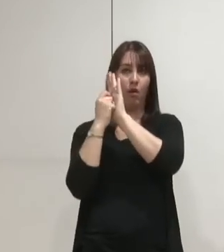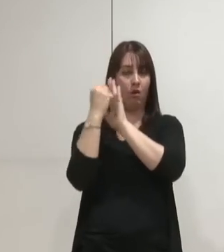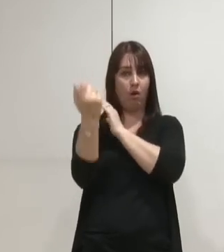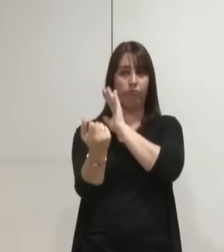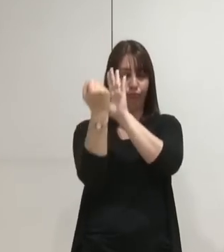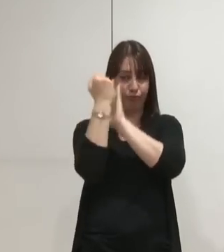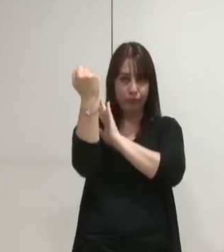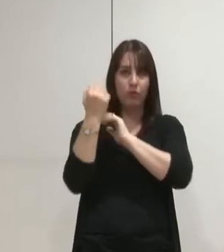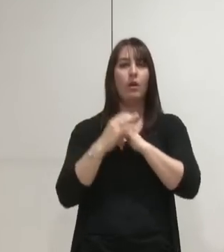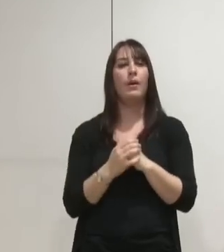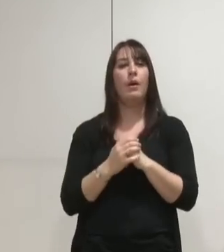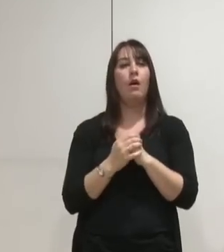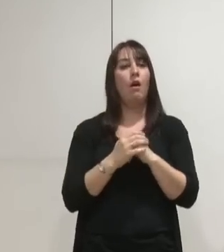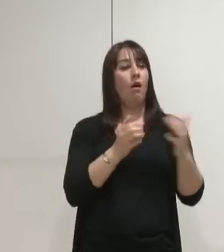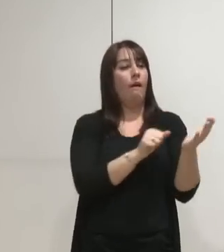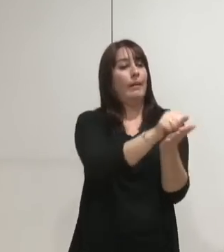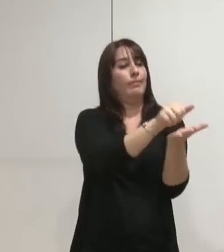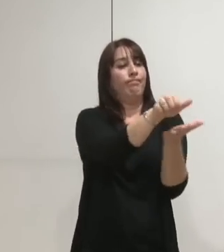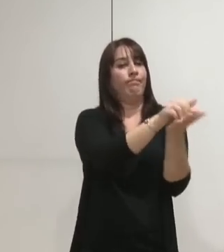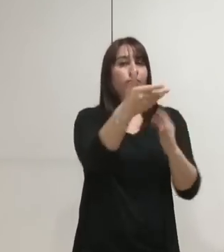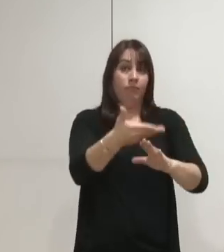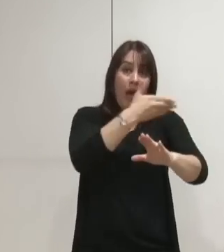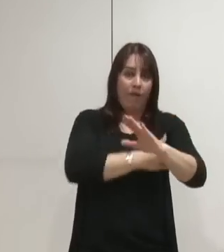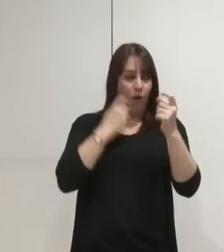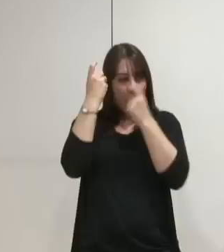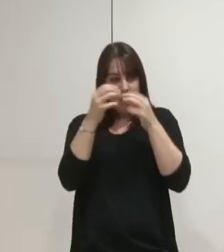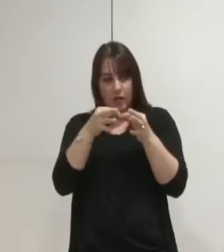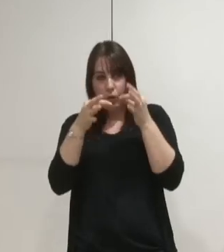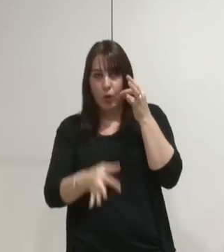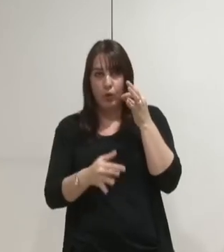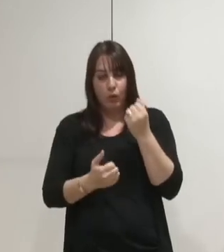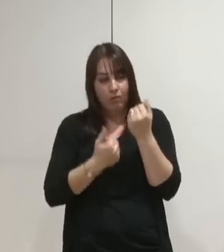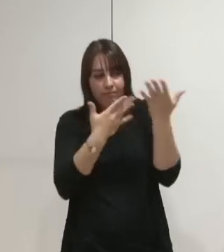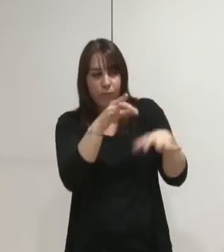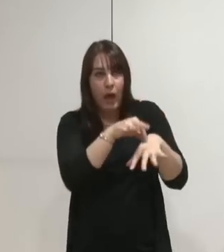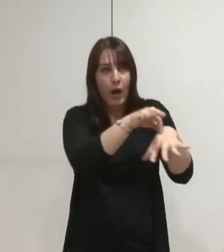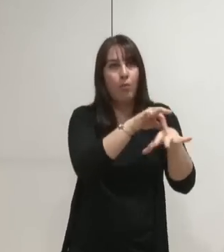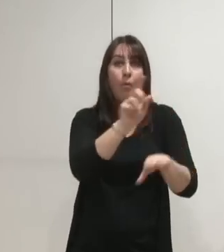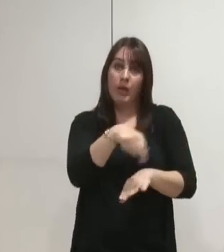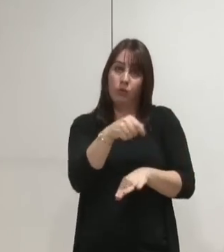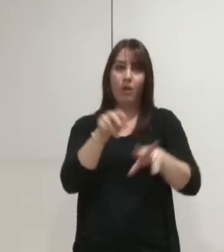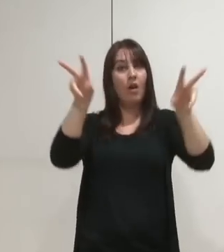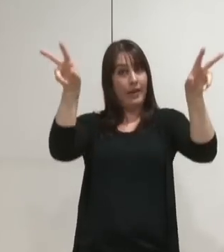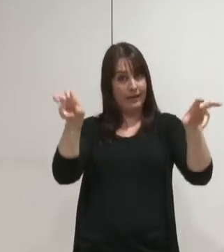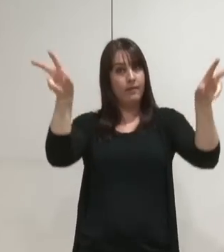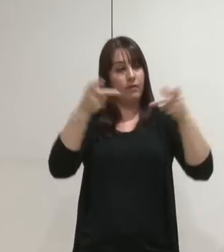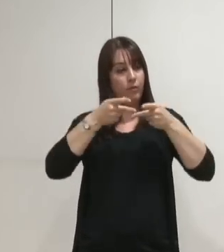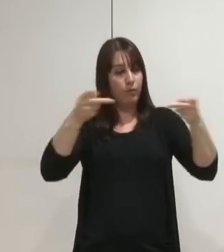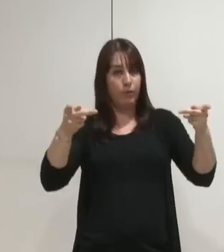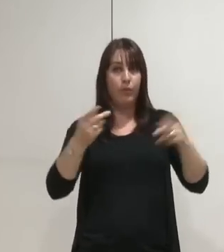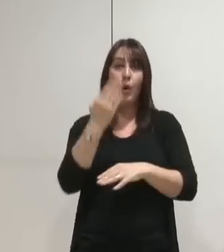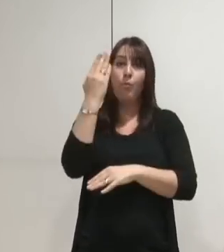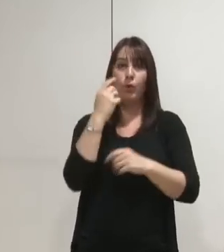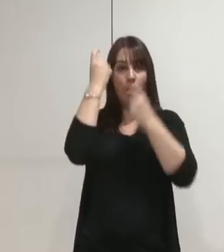Queen mon de des évacuations des solutions d'accompagnement doivent être proposé aux personnes et je cite cela suppose dans une logique